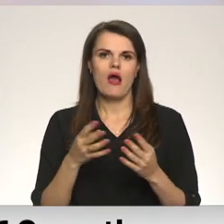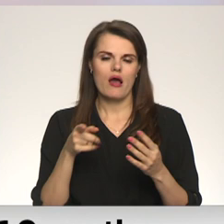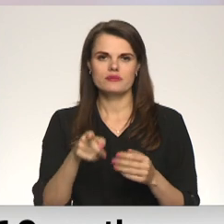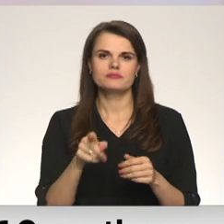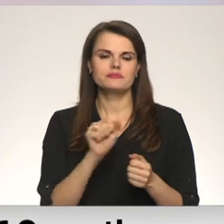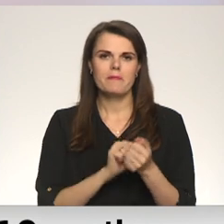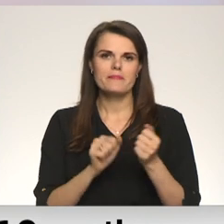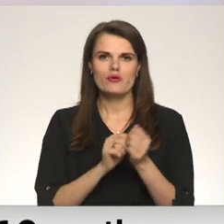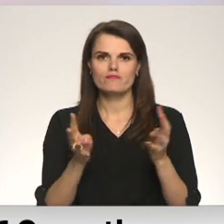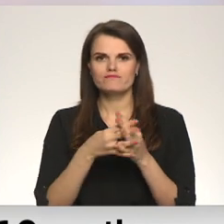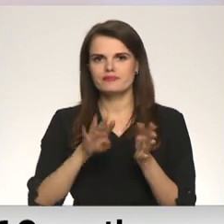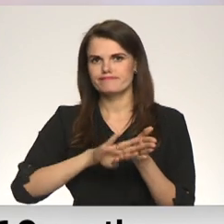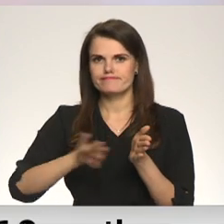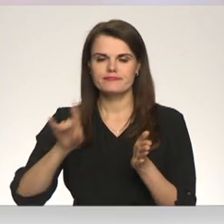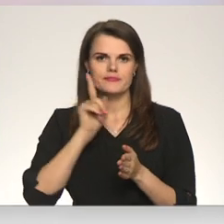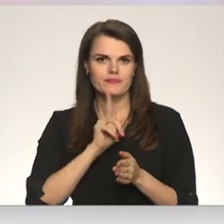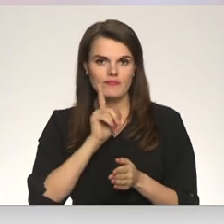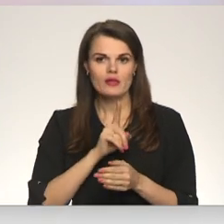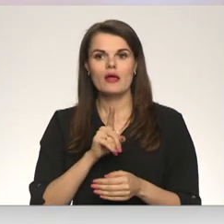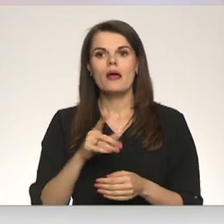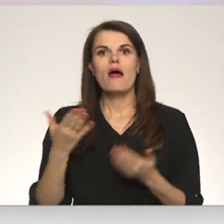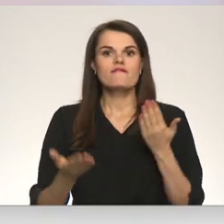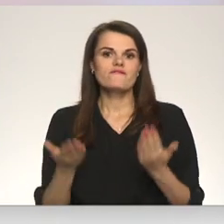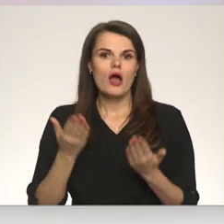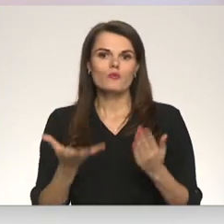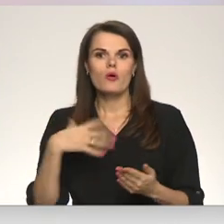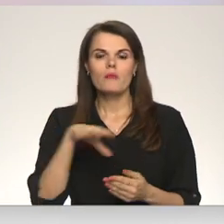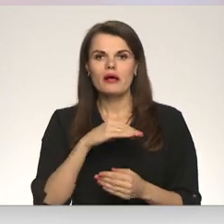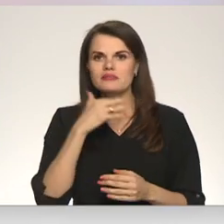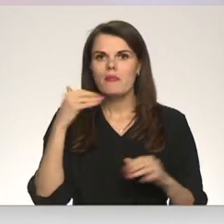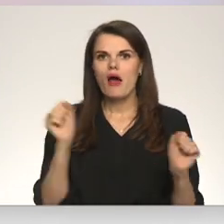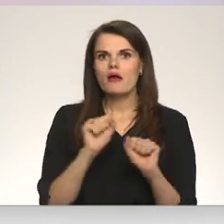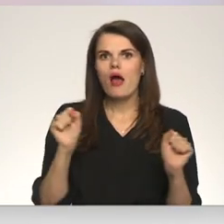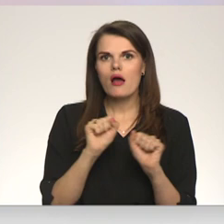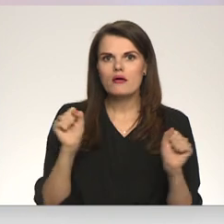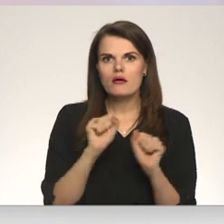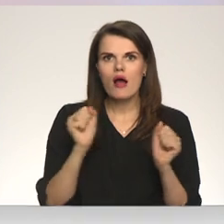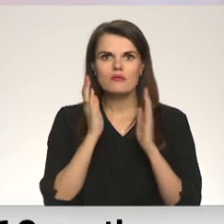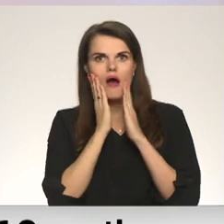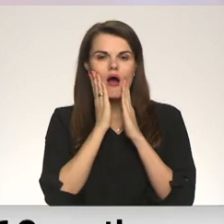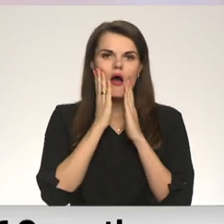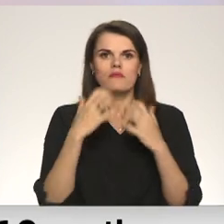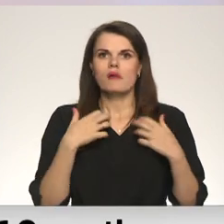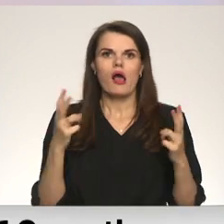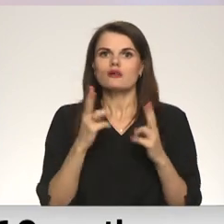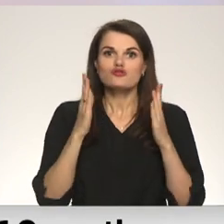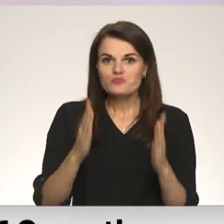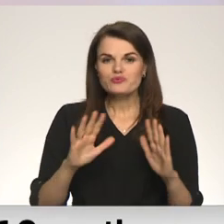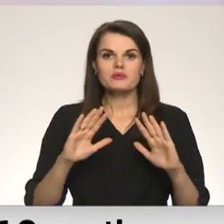Šobrīd mēs reaģējam iespējams pārāk strauji uz emocionālu, ak vai kas nu notiks,